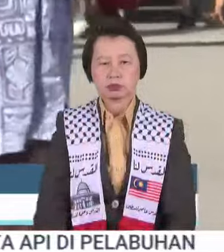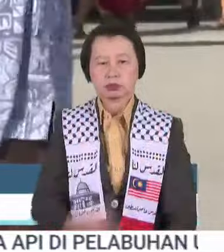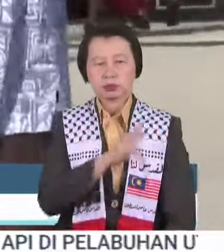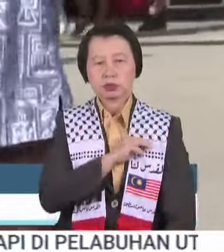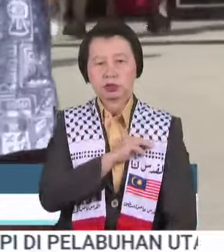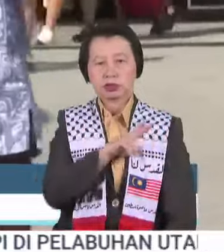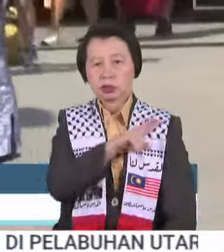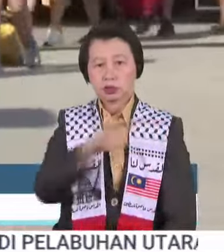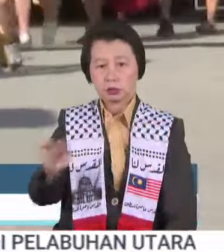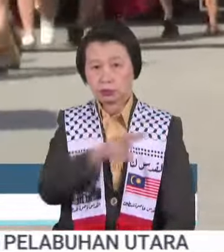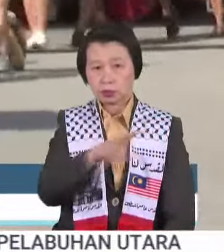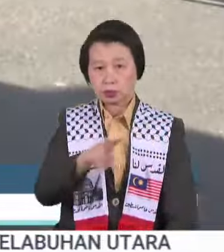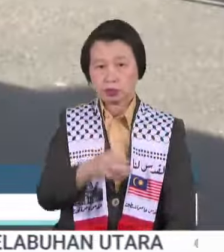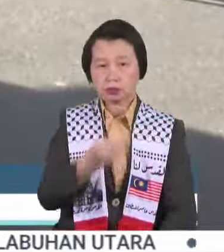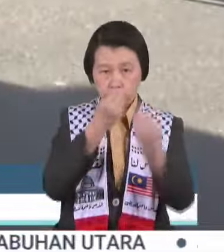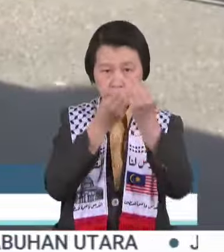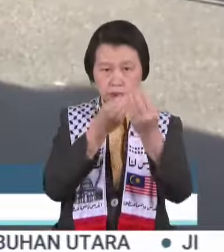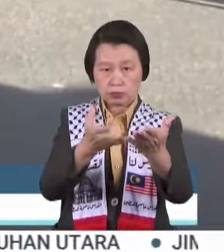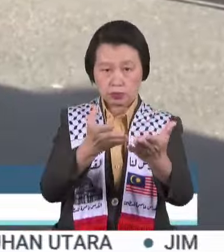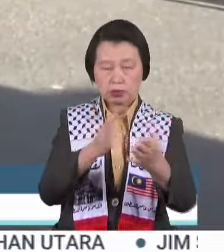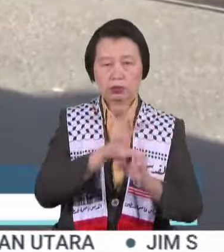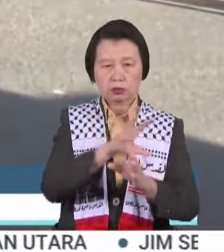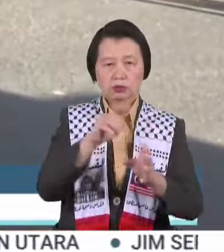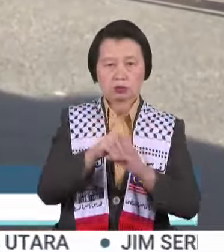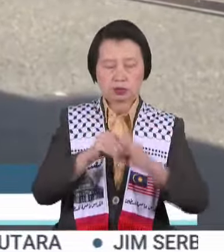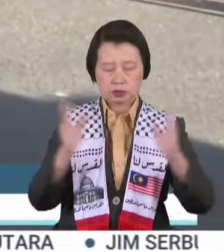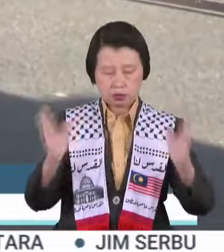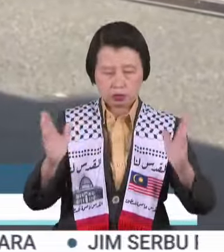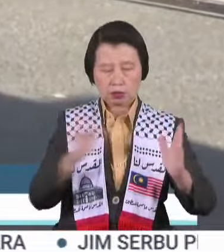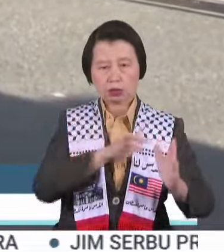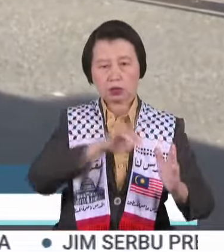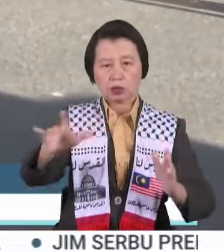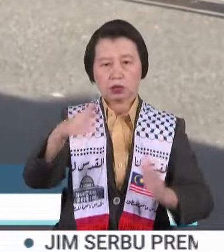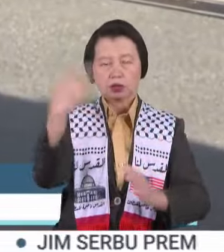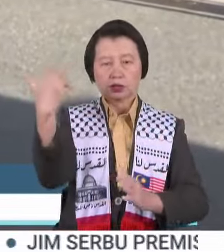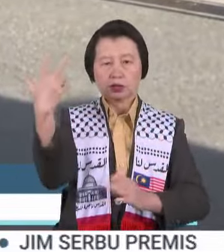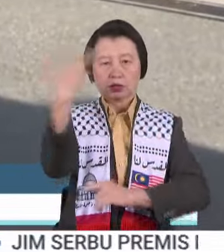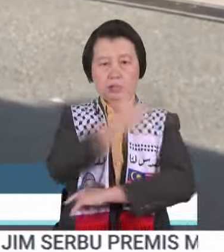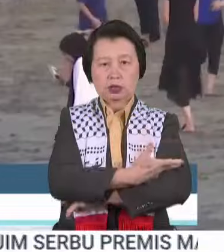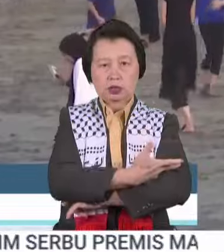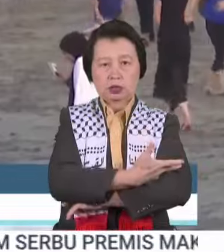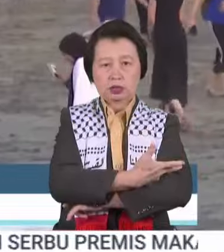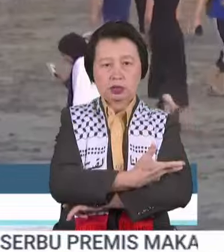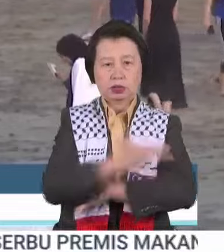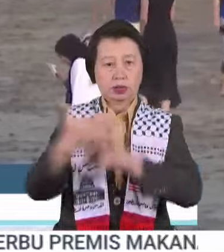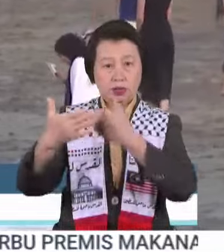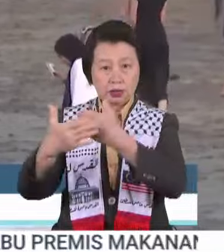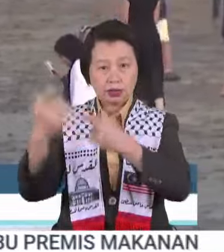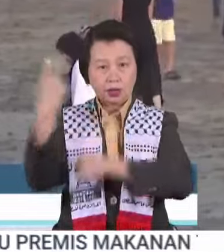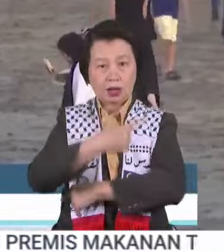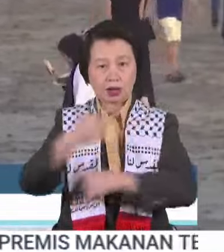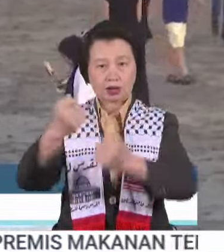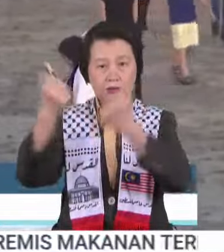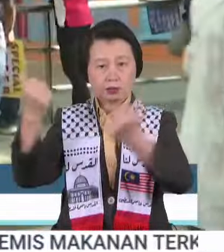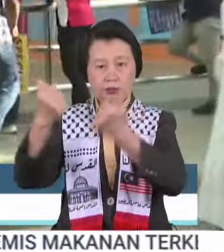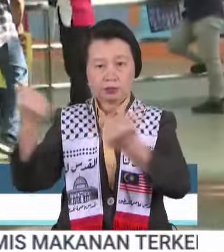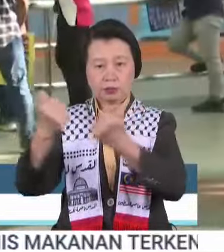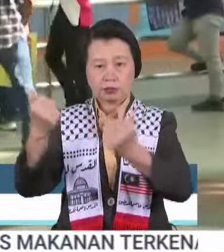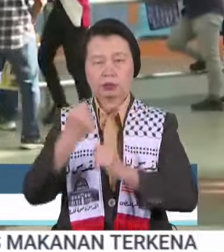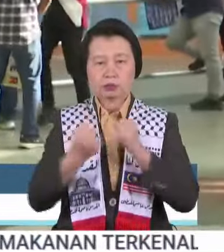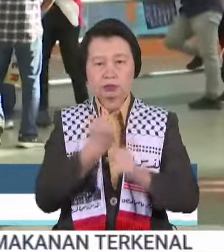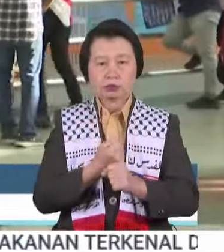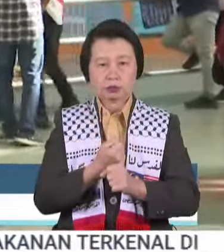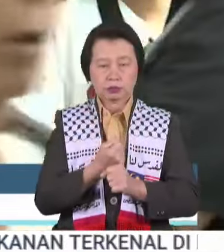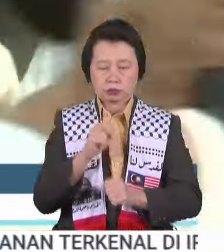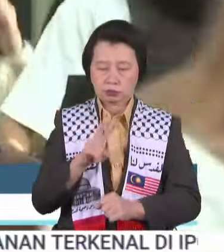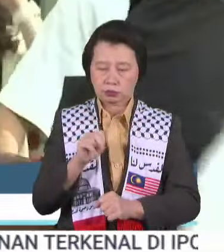Menteri Pengangkutan Anthony Lok memaklumkan ia melibatkan tempoh perjalanan 3 hari menjelang sambutan Aidilfitri tahun